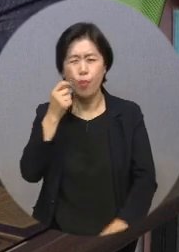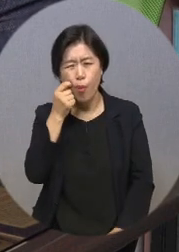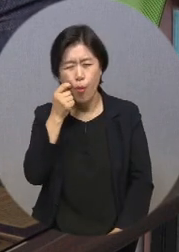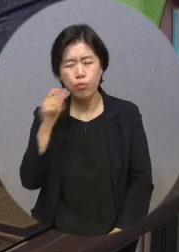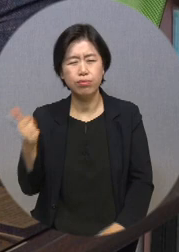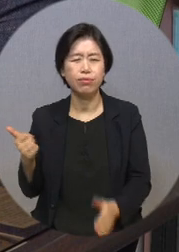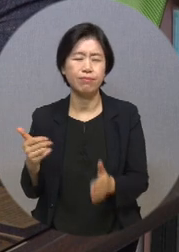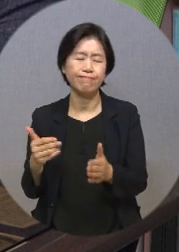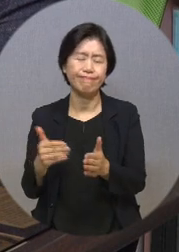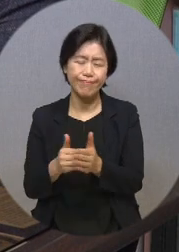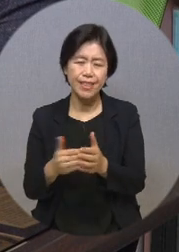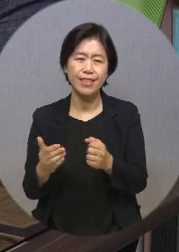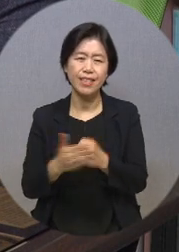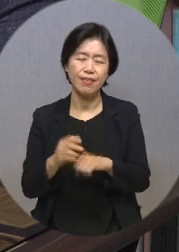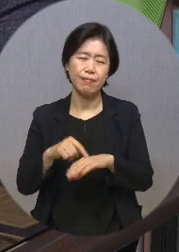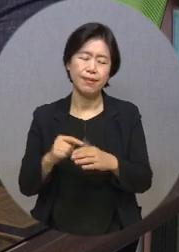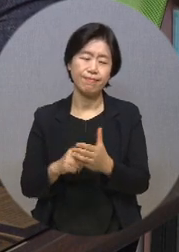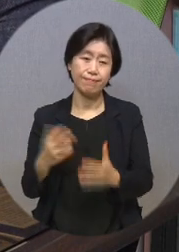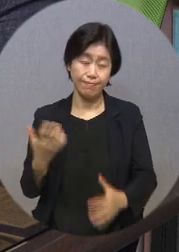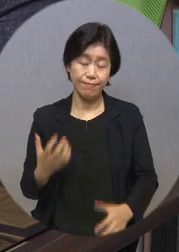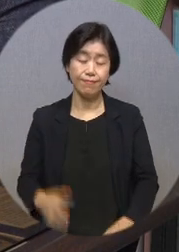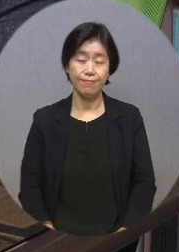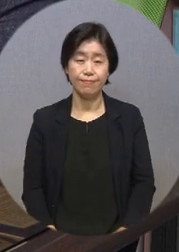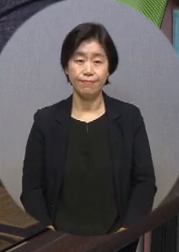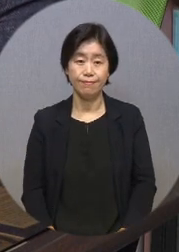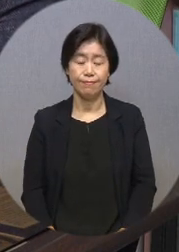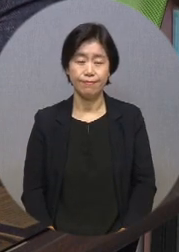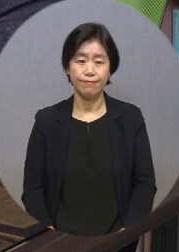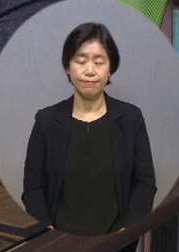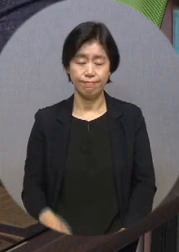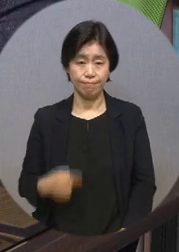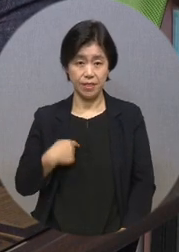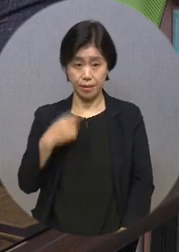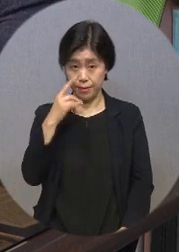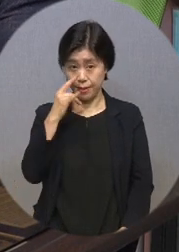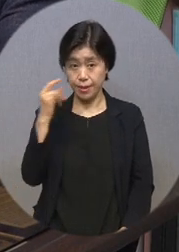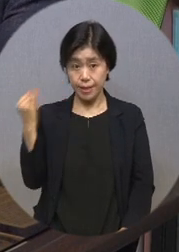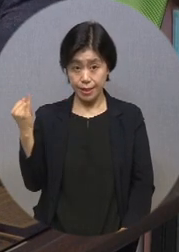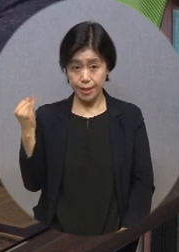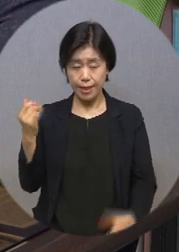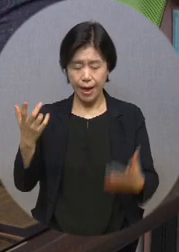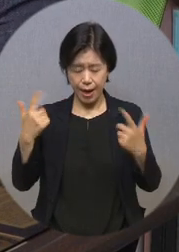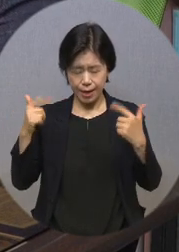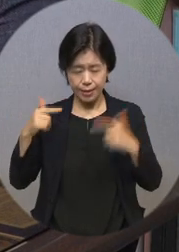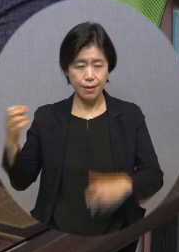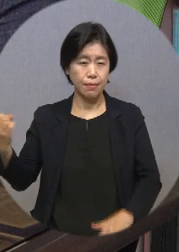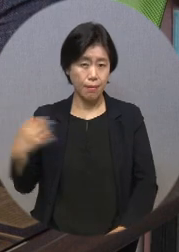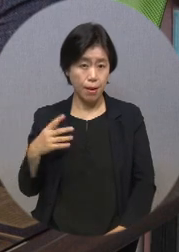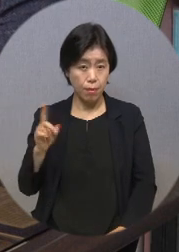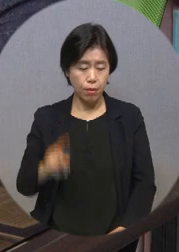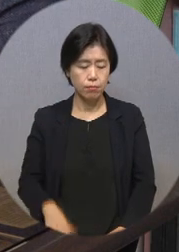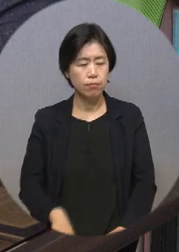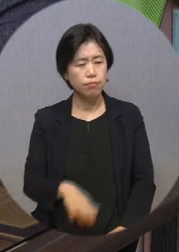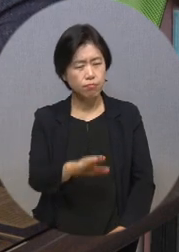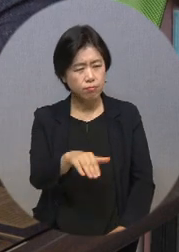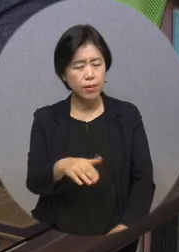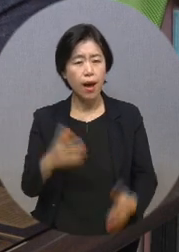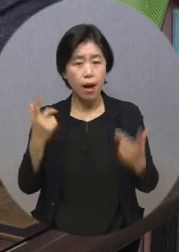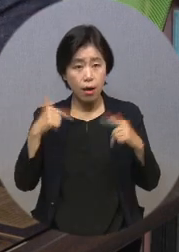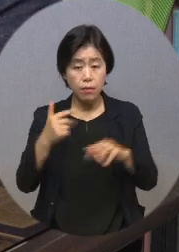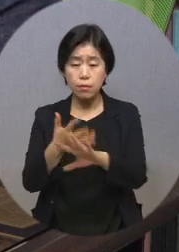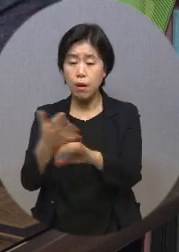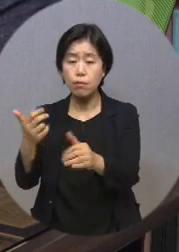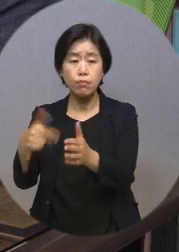가슴이 아프고 또 그러면서 또 저희 어머니께서 늘 저에게 남들에게 베풀고 살아라는 그 가르침을 주신 분이